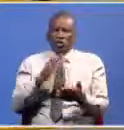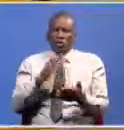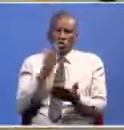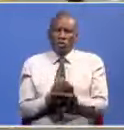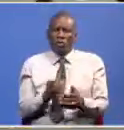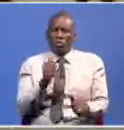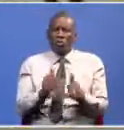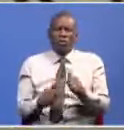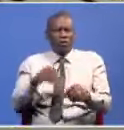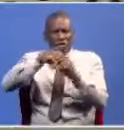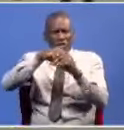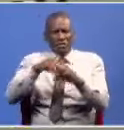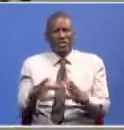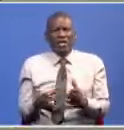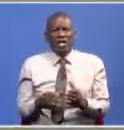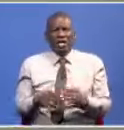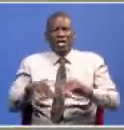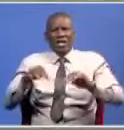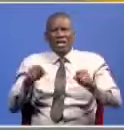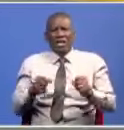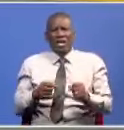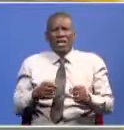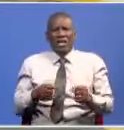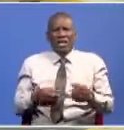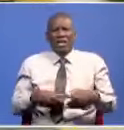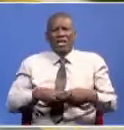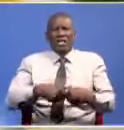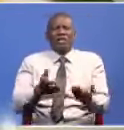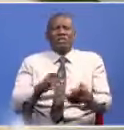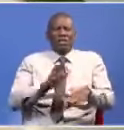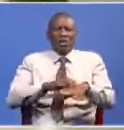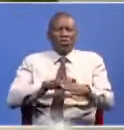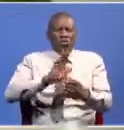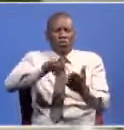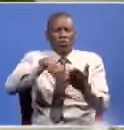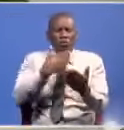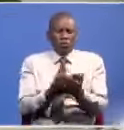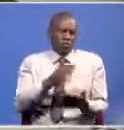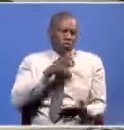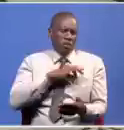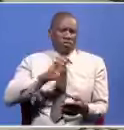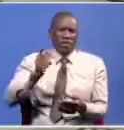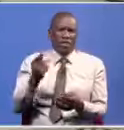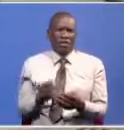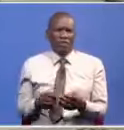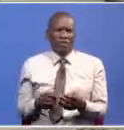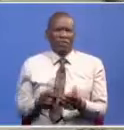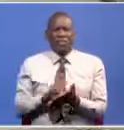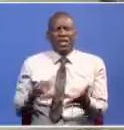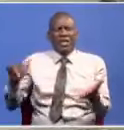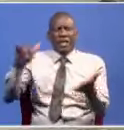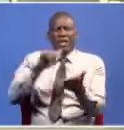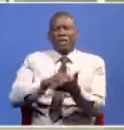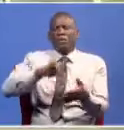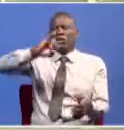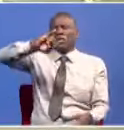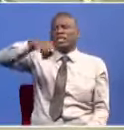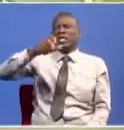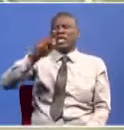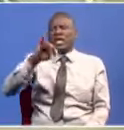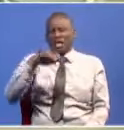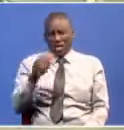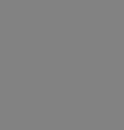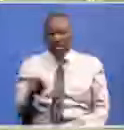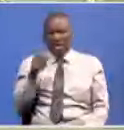ni mwekezaji yupi mwingine atayetoa pendekezo linalofaidi Kenya mno. Kwamba uwanja wa ndege wa JKIA